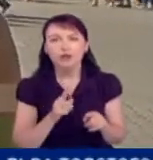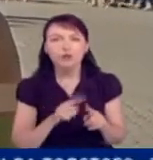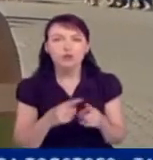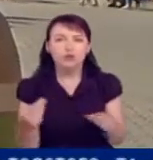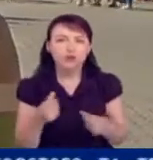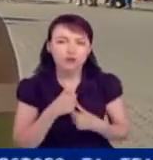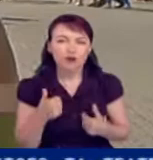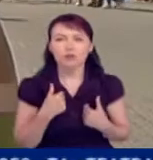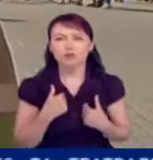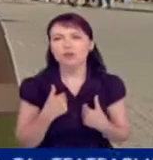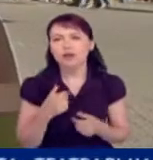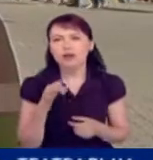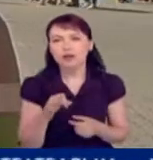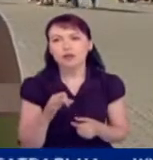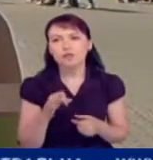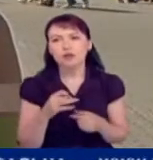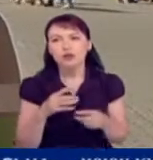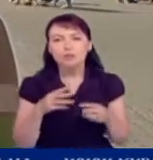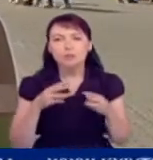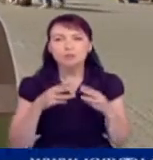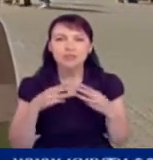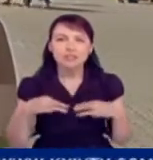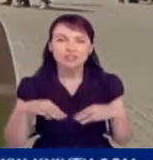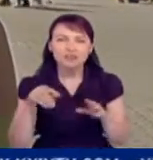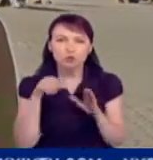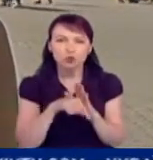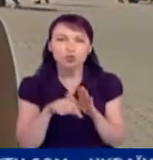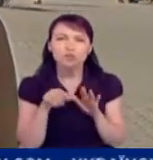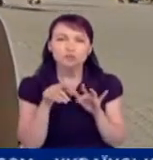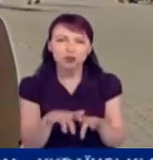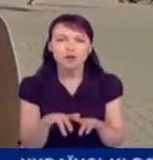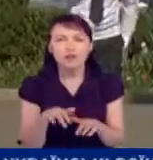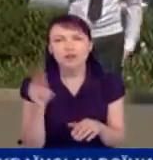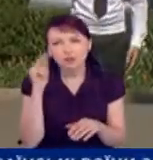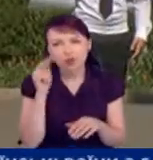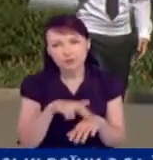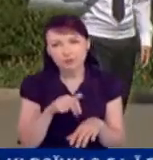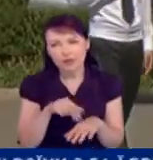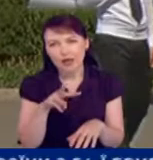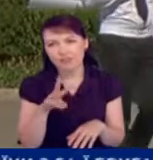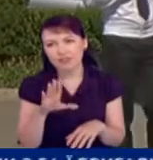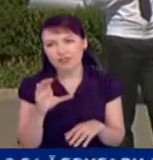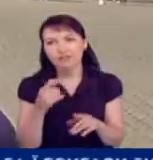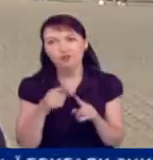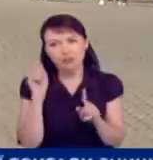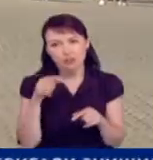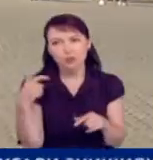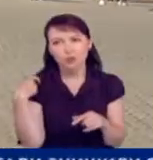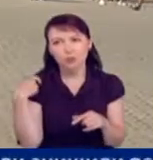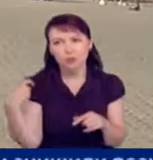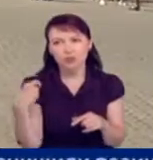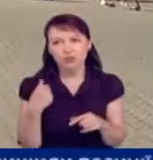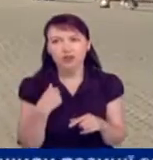Вона теж в Міністерстві внутрішніх справ навчалась, тому вона, як ніхто, розуміє, що таке носити курсантські погони. Взагалі